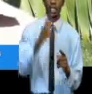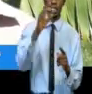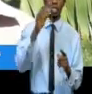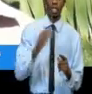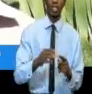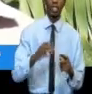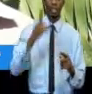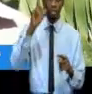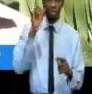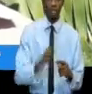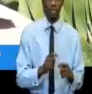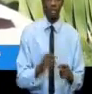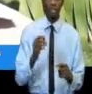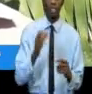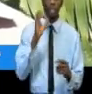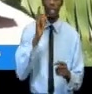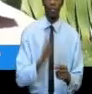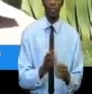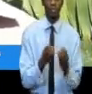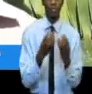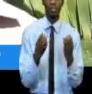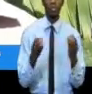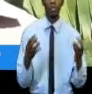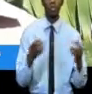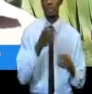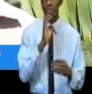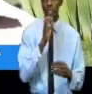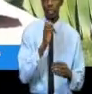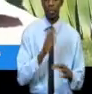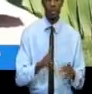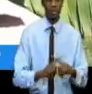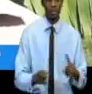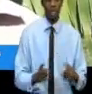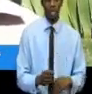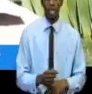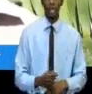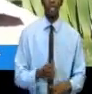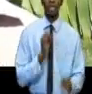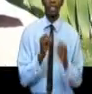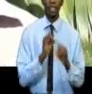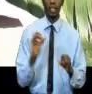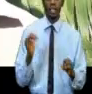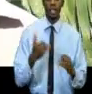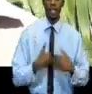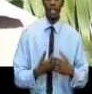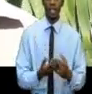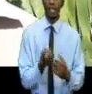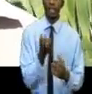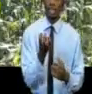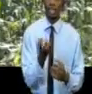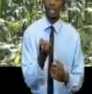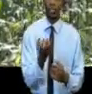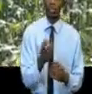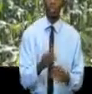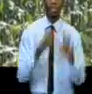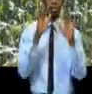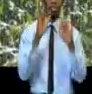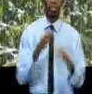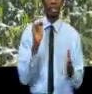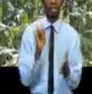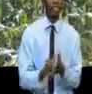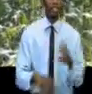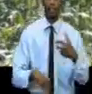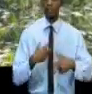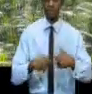une bonne répartition. Et quand on connaît la baisse ou la rareté des pluies, ça a des conséquences négatives. Face à ces